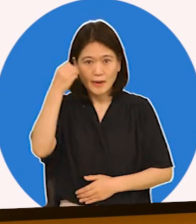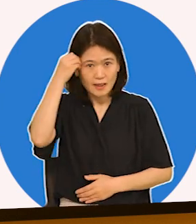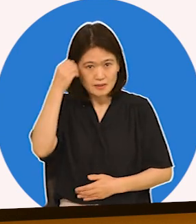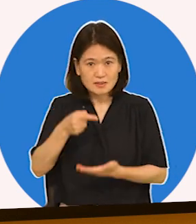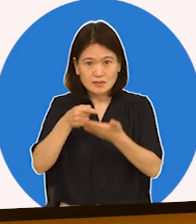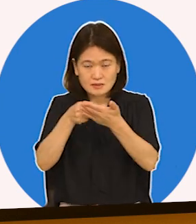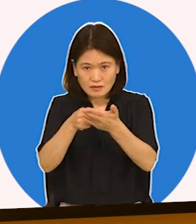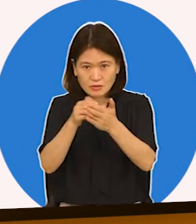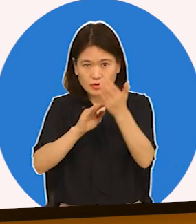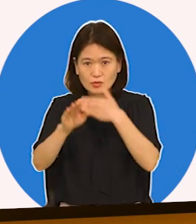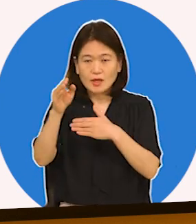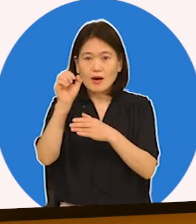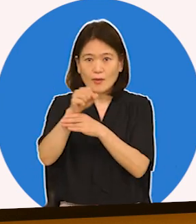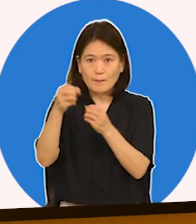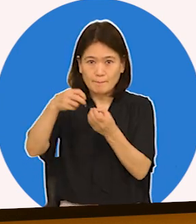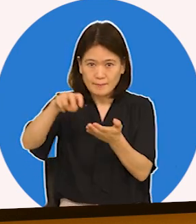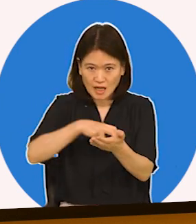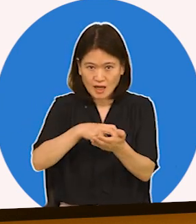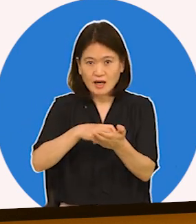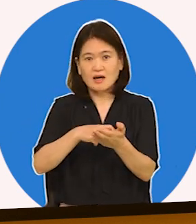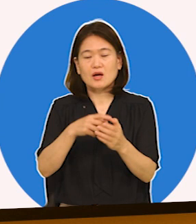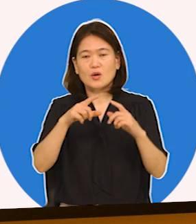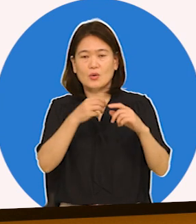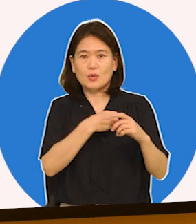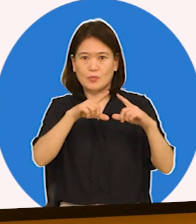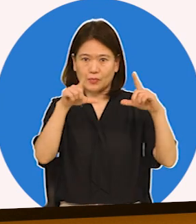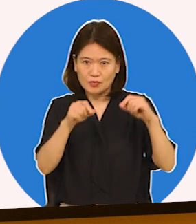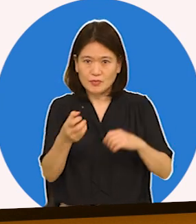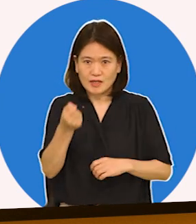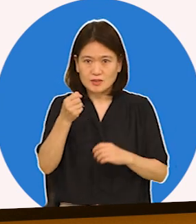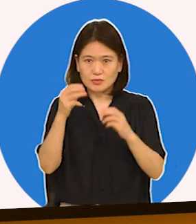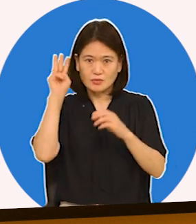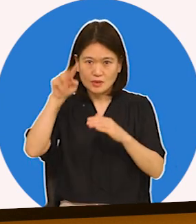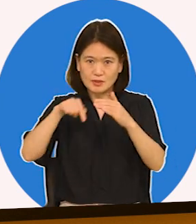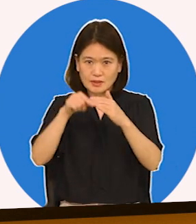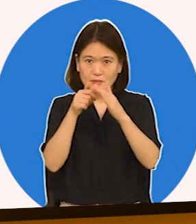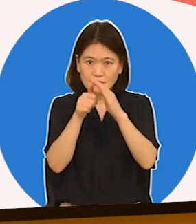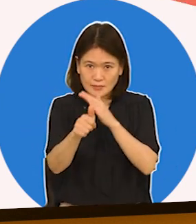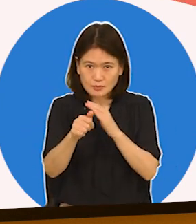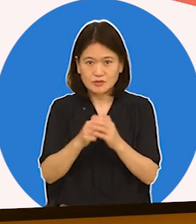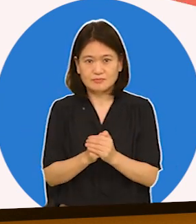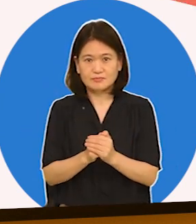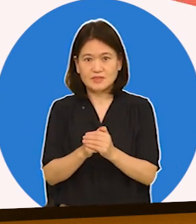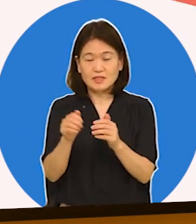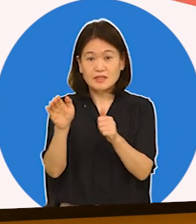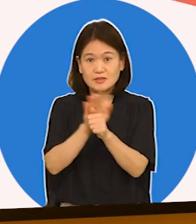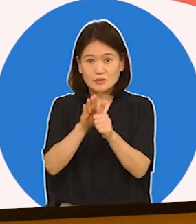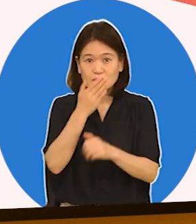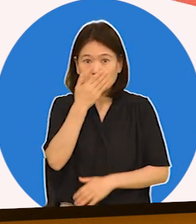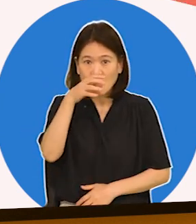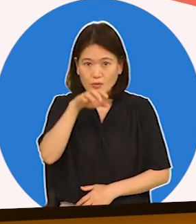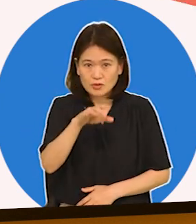신청 후 승인 문자를 받아 회원증을 지참하고 3 1인의 서점을 방문하시면 됩니다 바로 대출 서비스